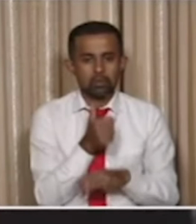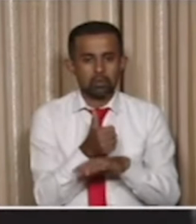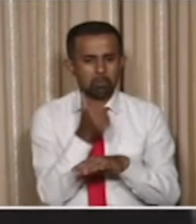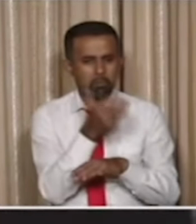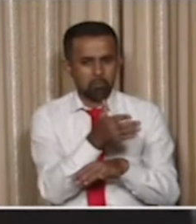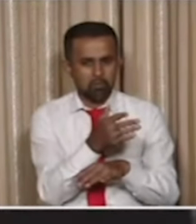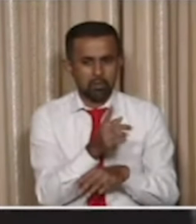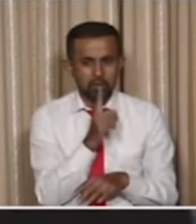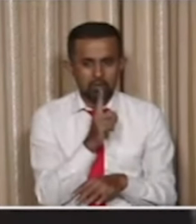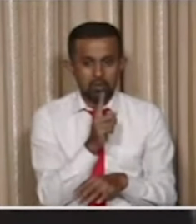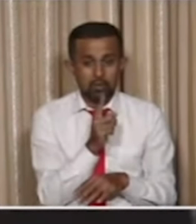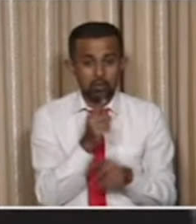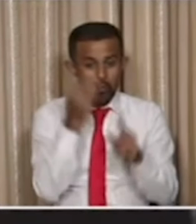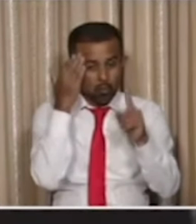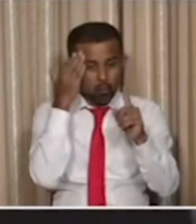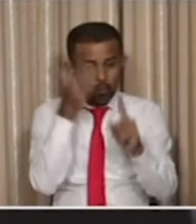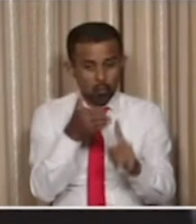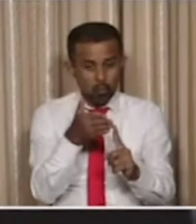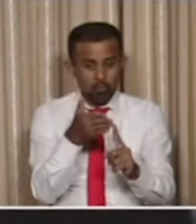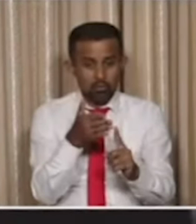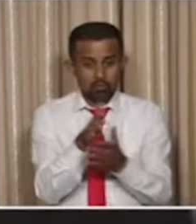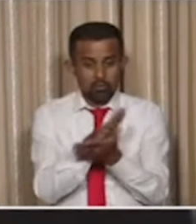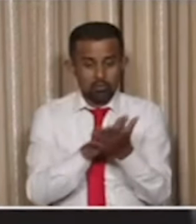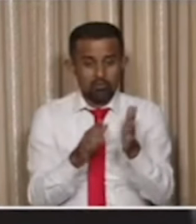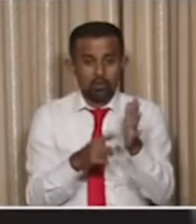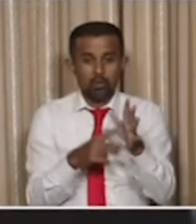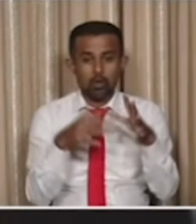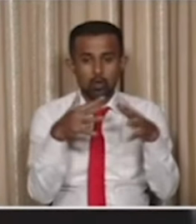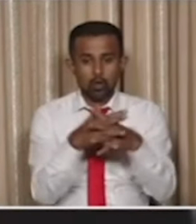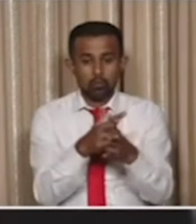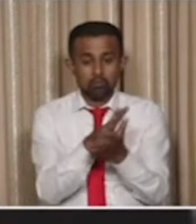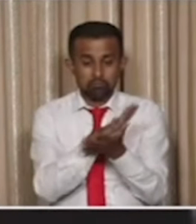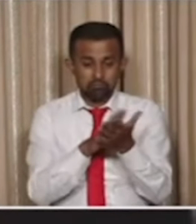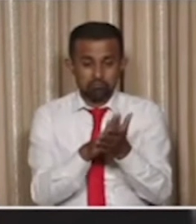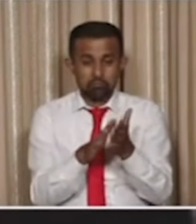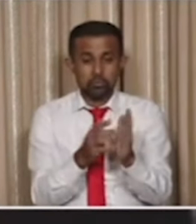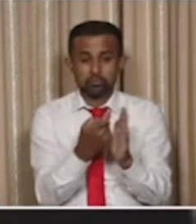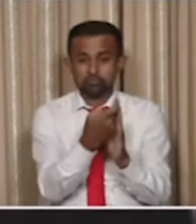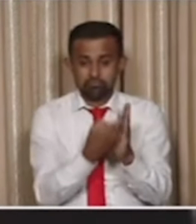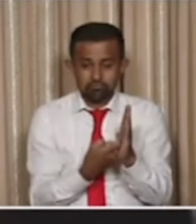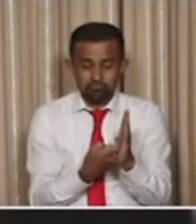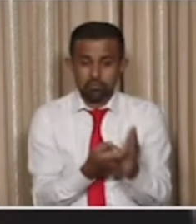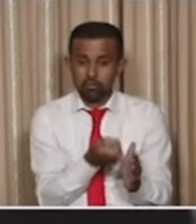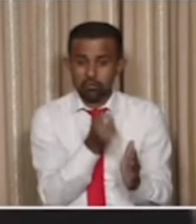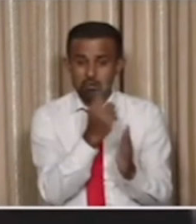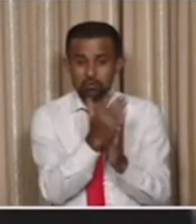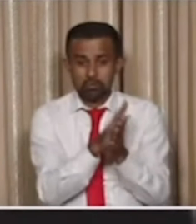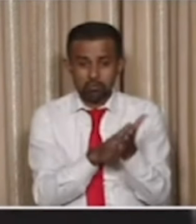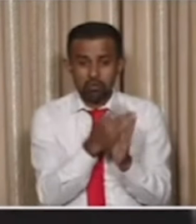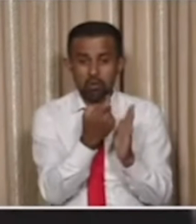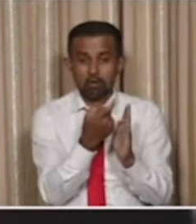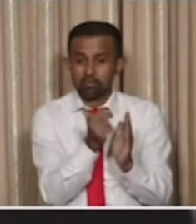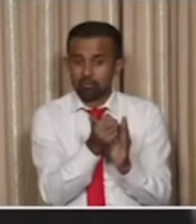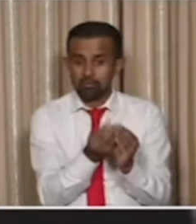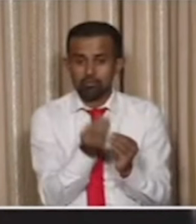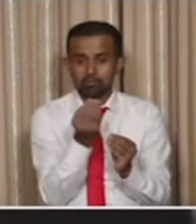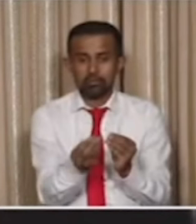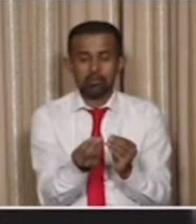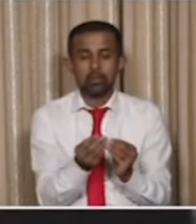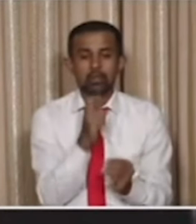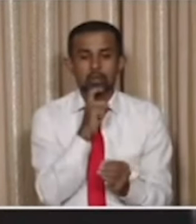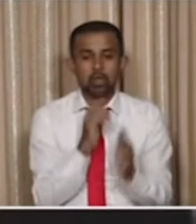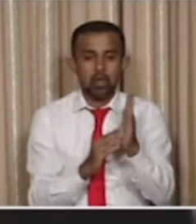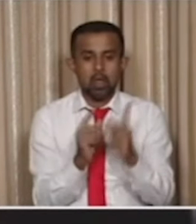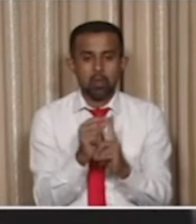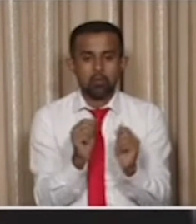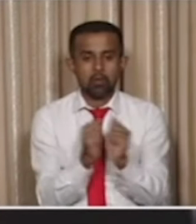කියන මේ නිශ්චිත විෂය පිළිබඳ නිශ්චිත නීතියක් නිශ්චිත විධිවිධාන නිශ්චිත දඬුවම් හඳුන්වා දීමට අධිකරණ අමුතුමා